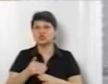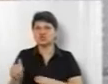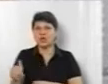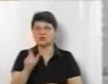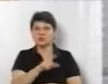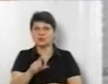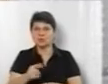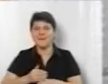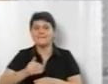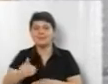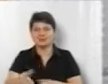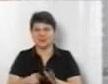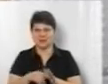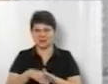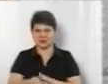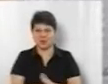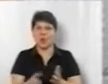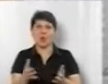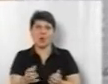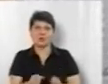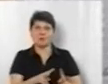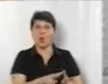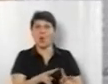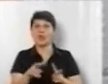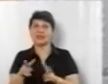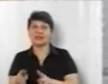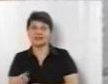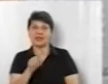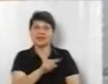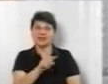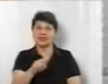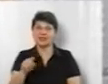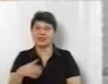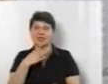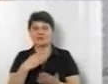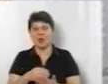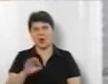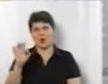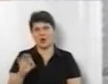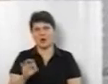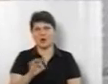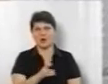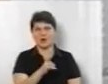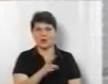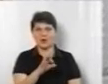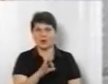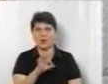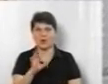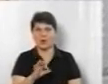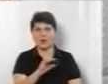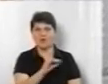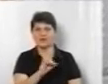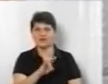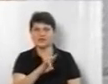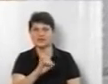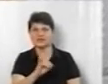виходять пізніше на пенсію, отримують при однакових, при тих самих своїх коефіцієнтах розмір пенсії менший,